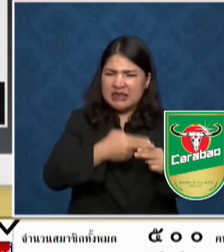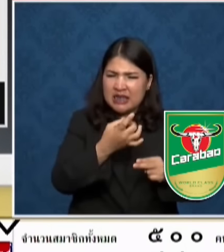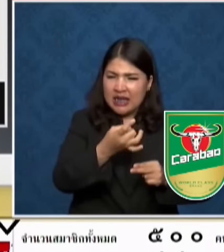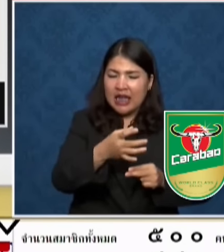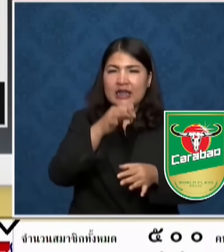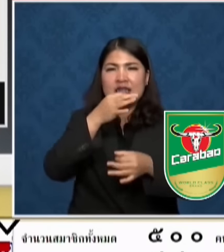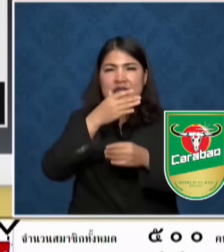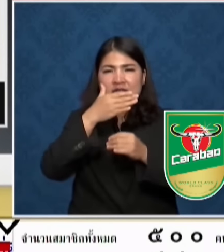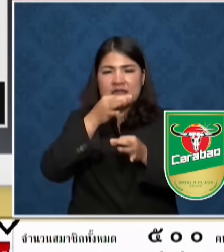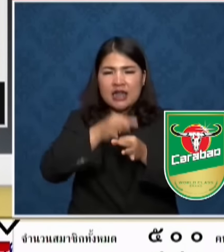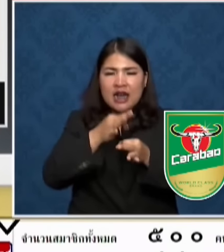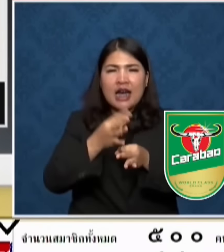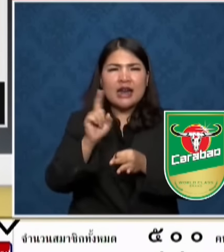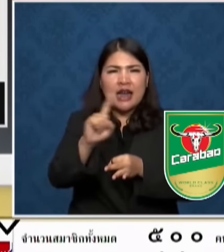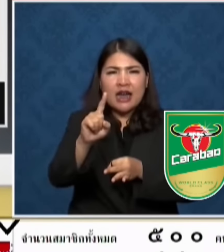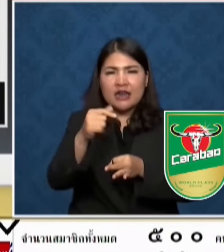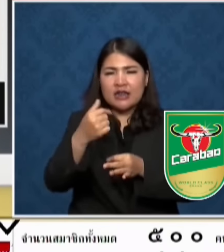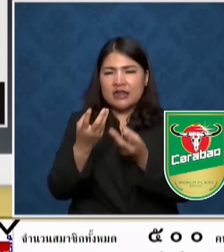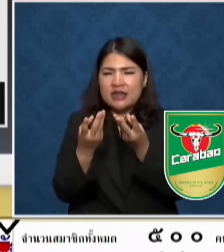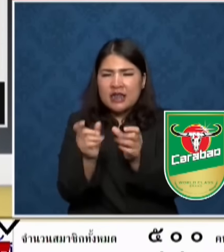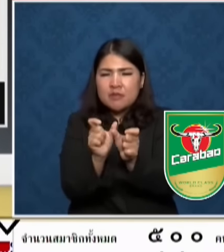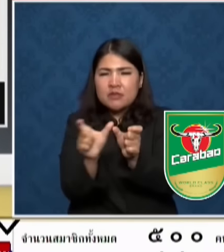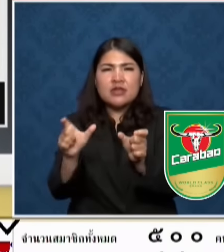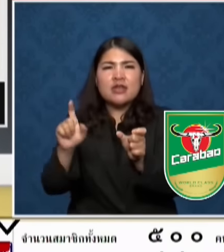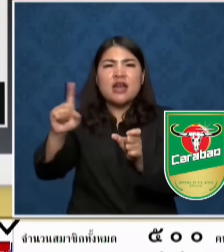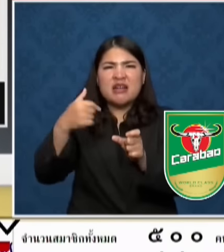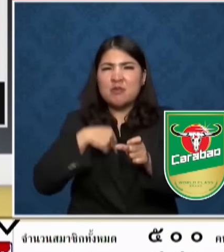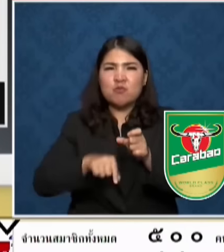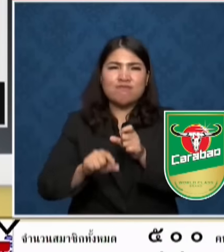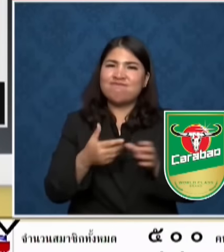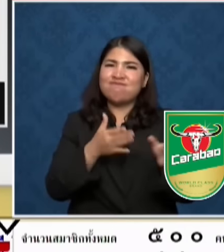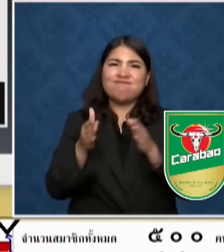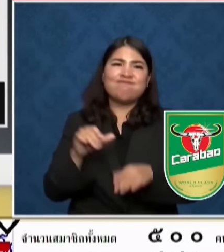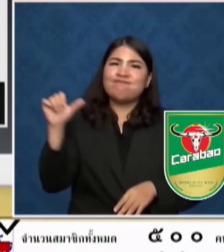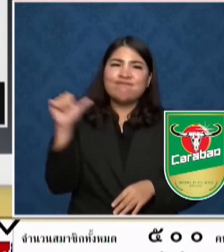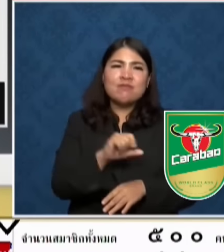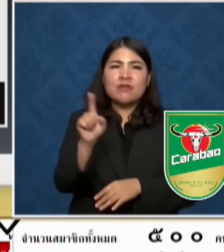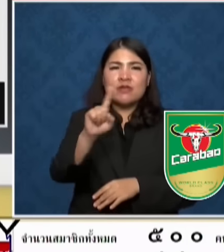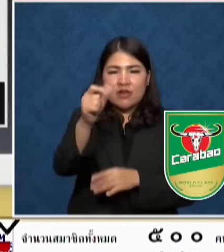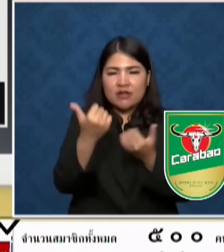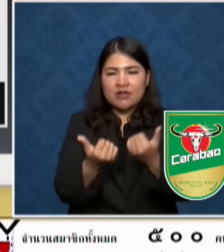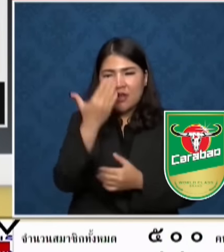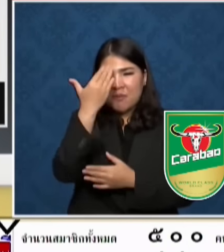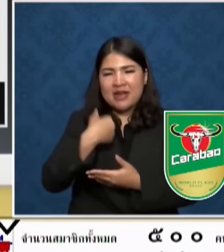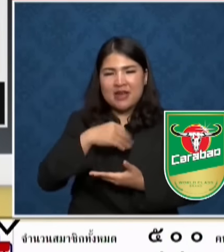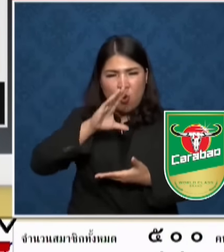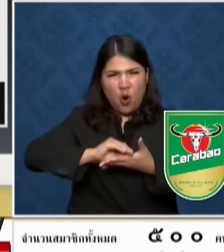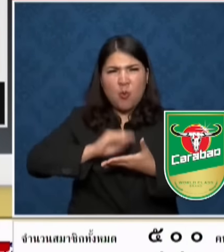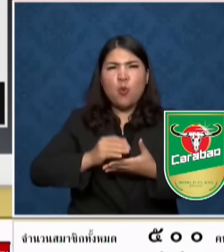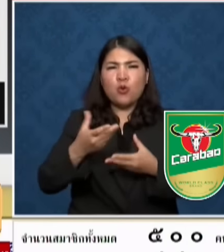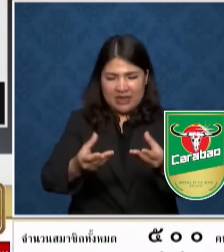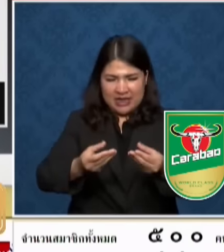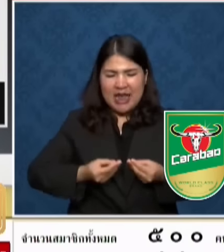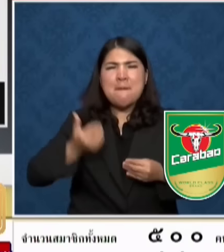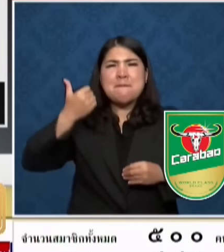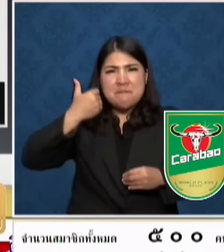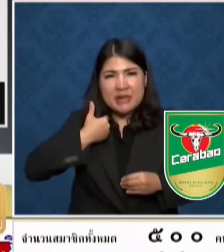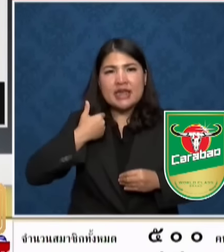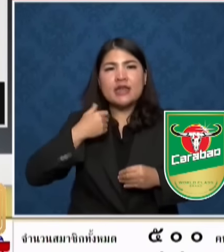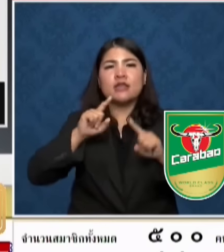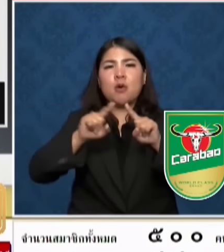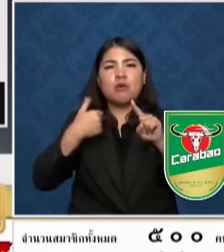อะไรเลขบัญชีอะไรกระบวนการมันต้องห่วยแตกขนาดไหนคะถึงขนาดที่ว่ามีข้อมูลทุกอย่างอยู่ในมืออยู่แล้วแ